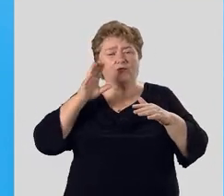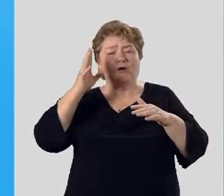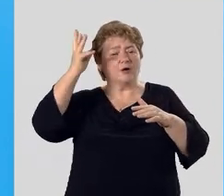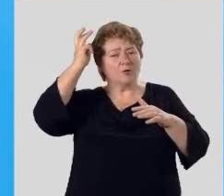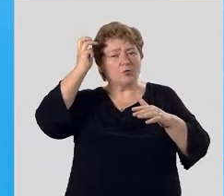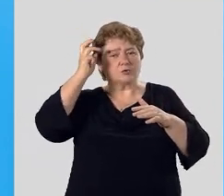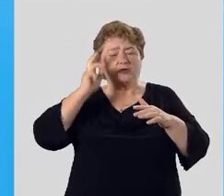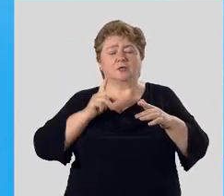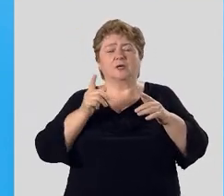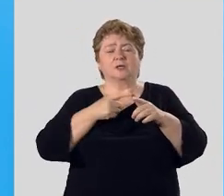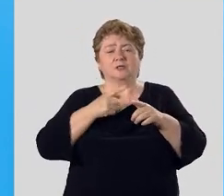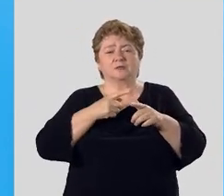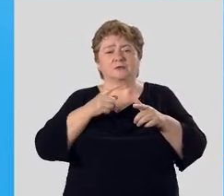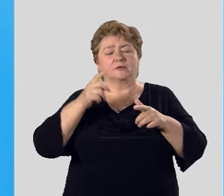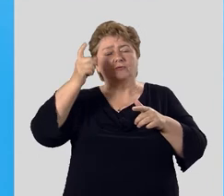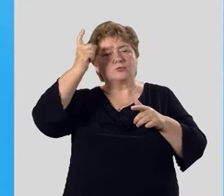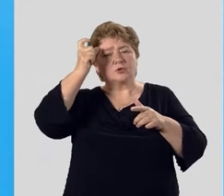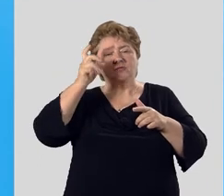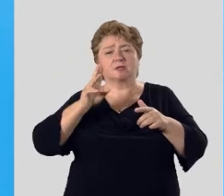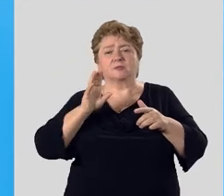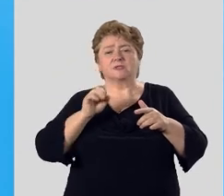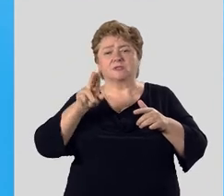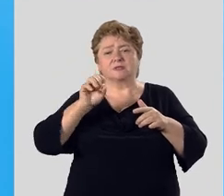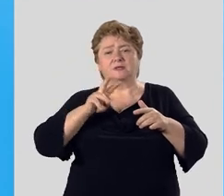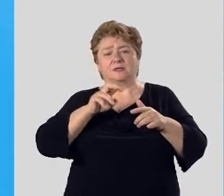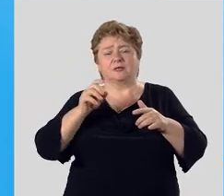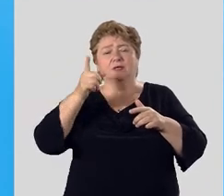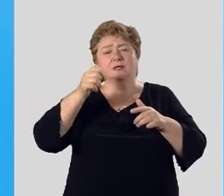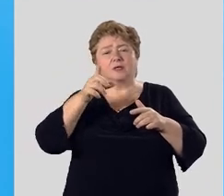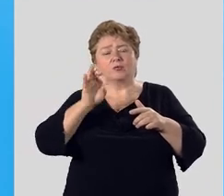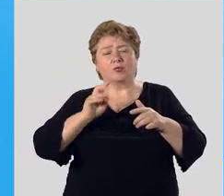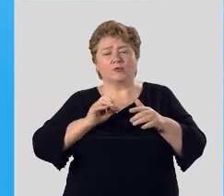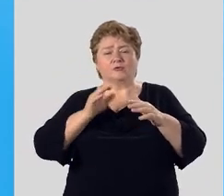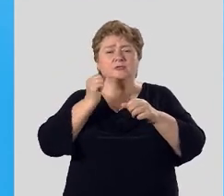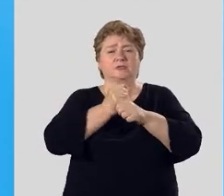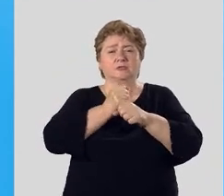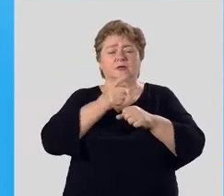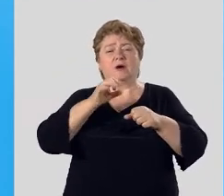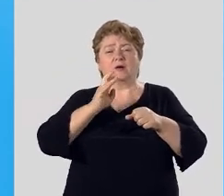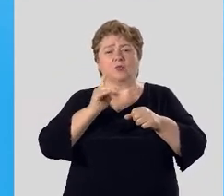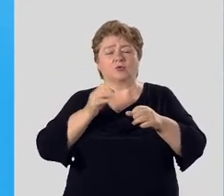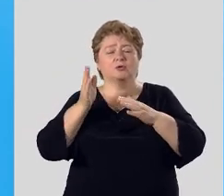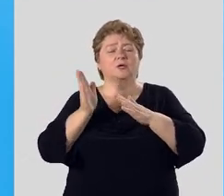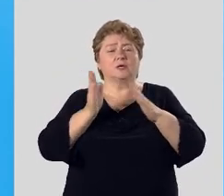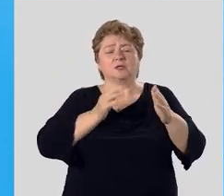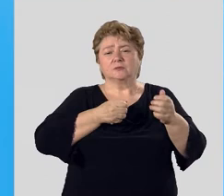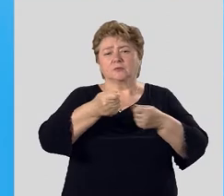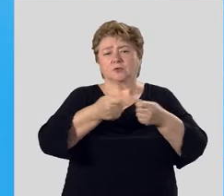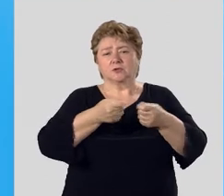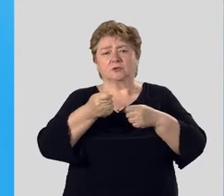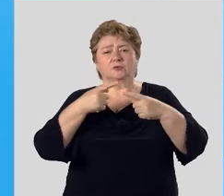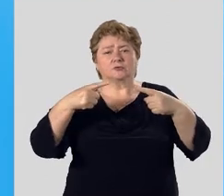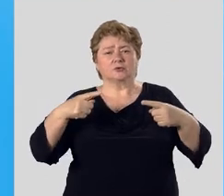мозга, так называемом турецком седле. Гипофиз производит гормоны, стимулирующие